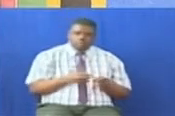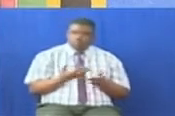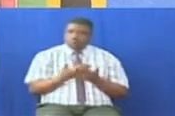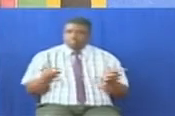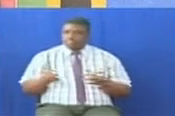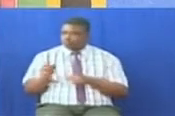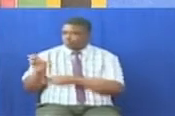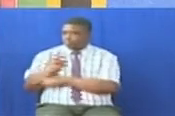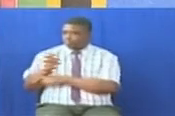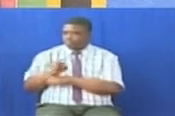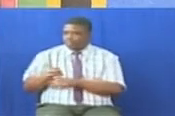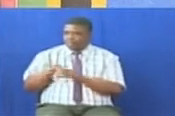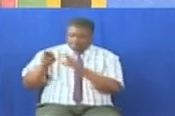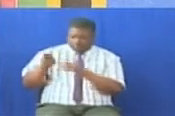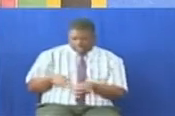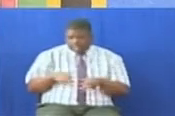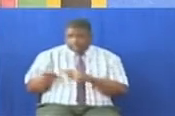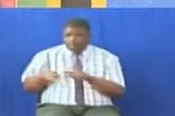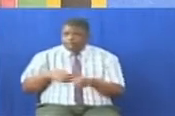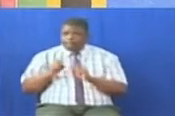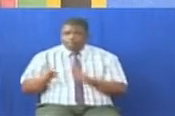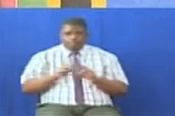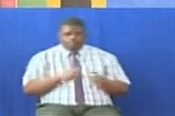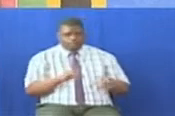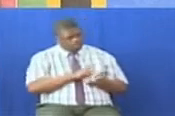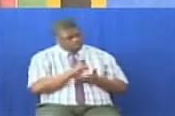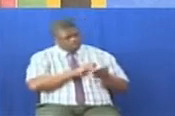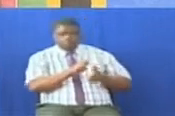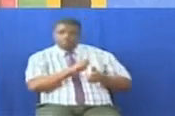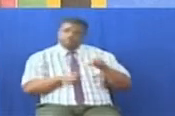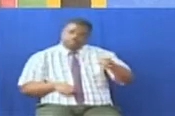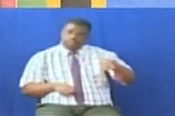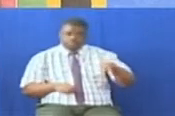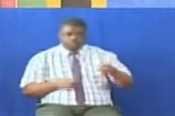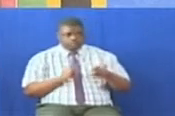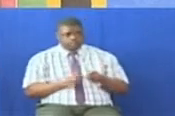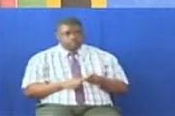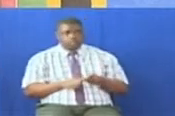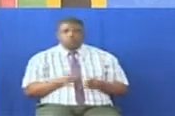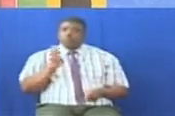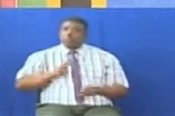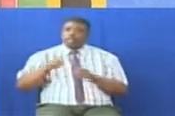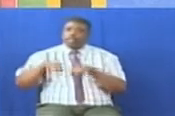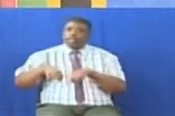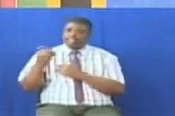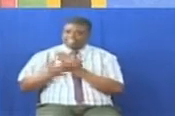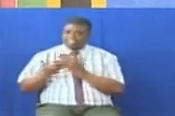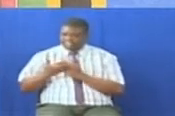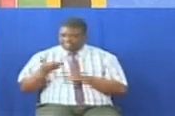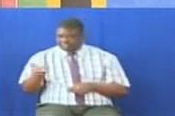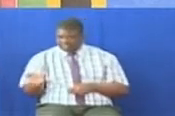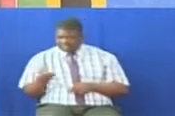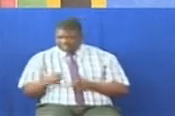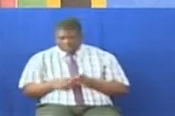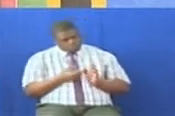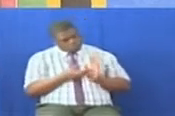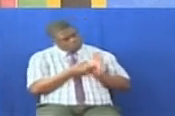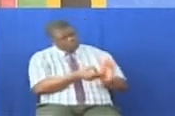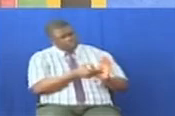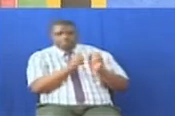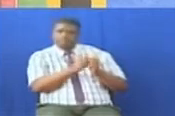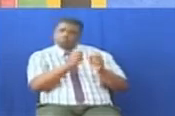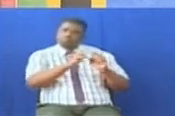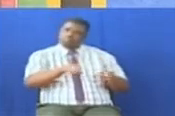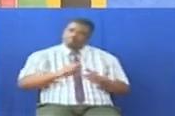usimamizi wa mikataba mbalimbali ambayo inaingia katika halmashauri zetu za wilaya hapa nchini. Ameonyesha mambo kadhaa.